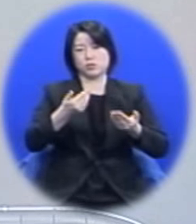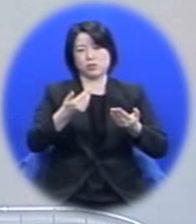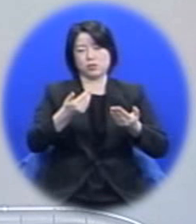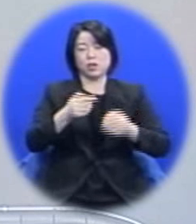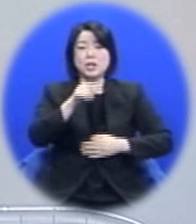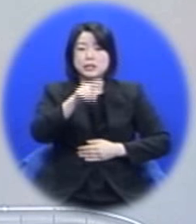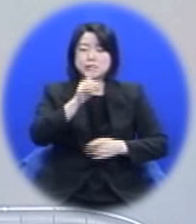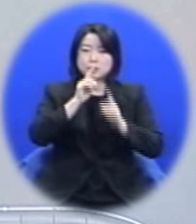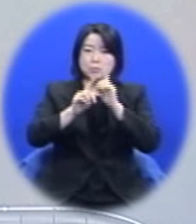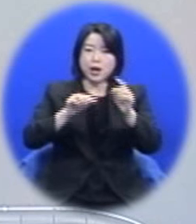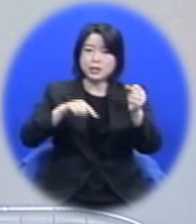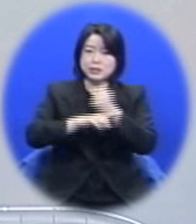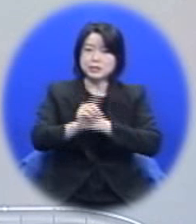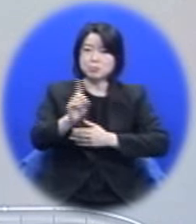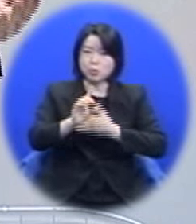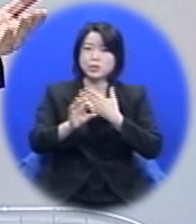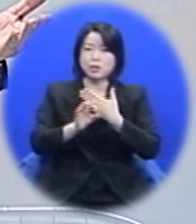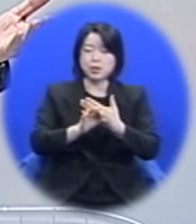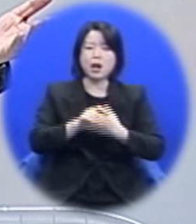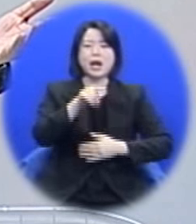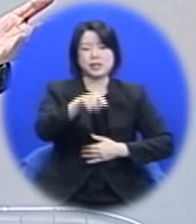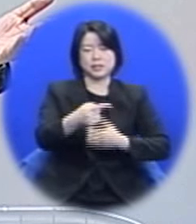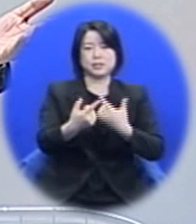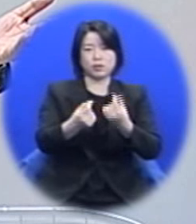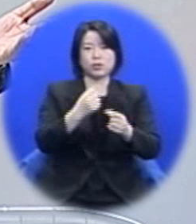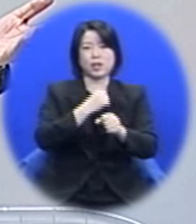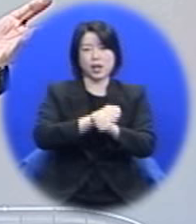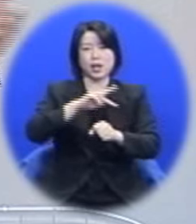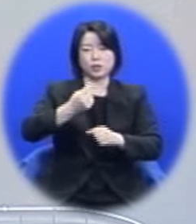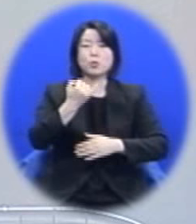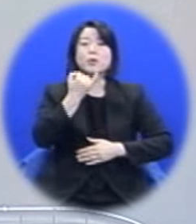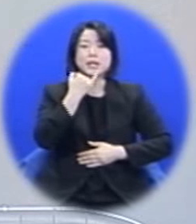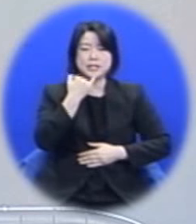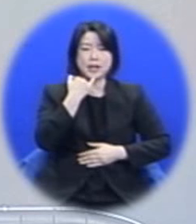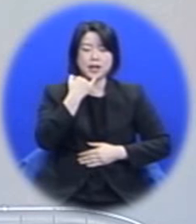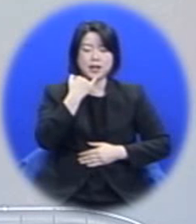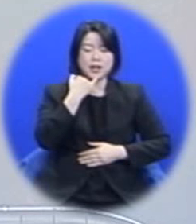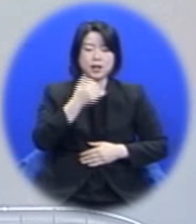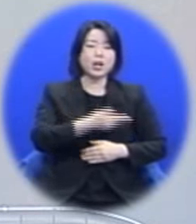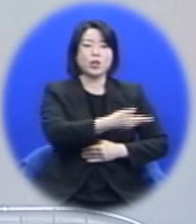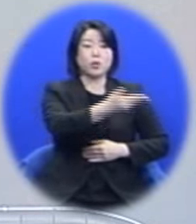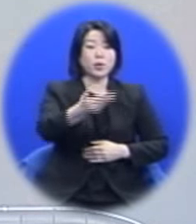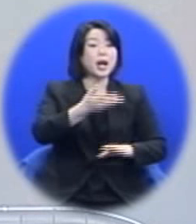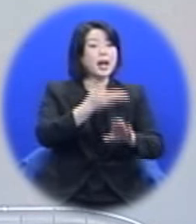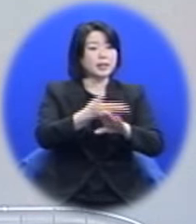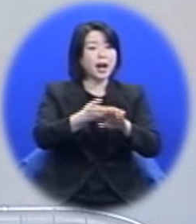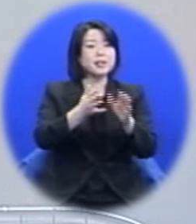말은 뭐냐? 그렇게 해도 된다는. 너희들이 다른 사람에게